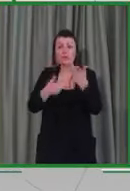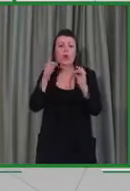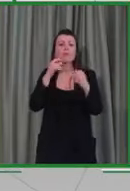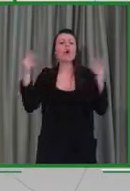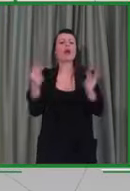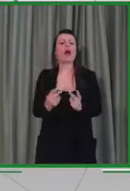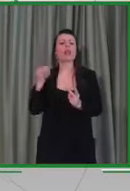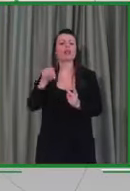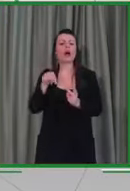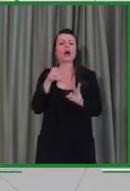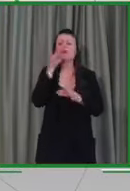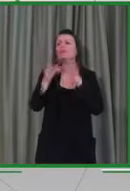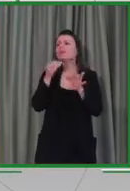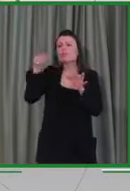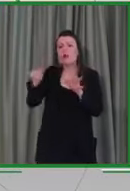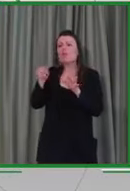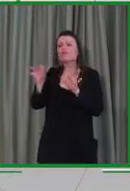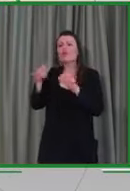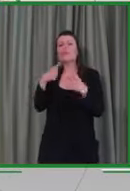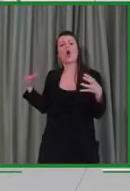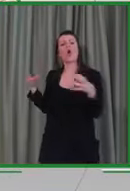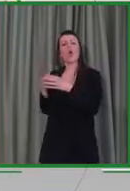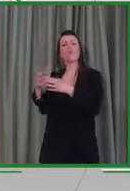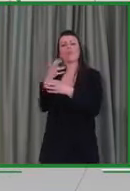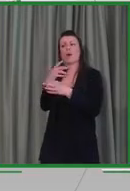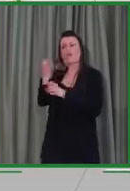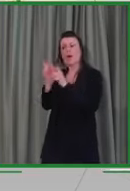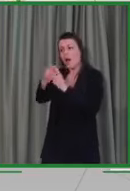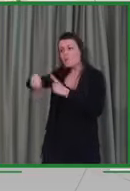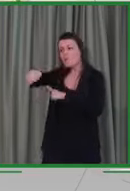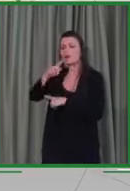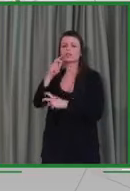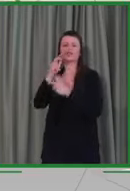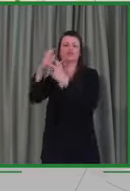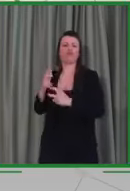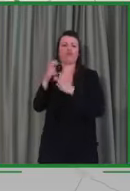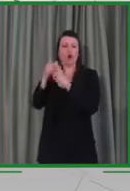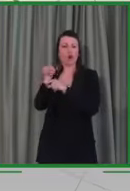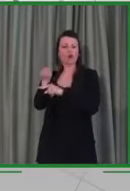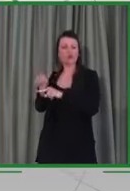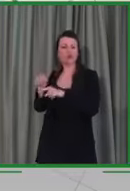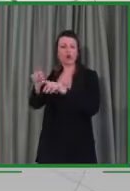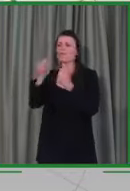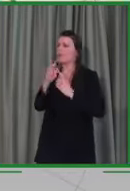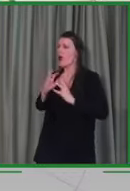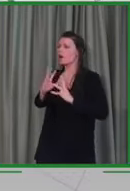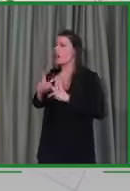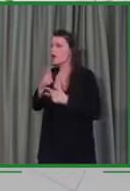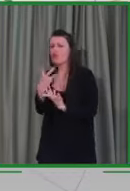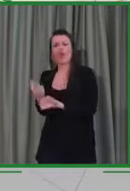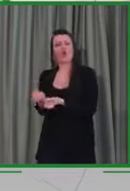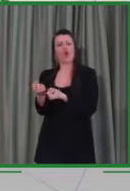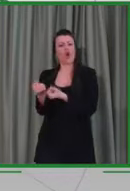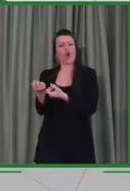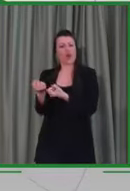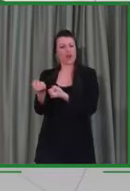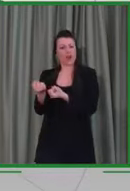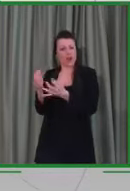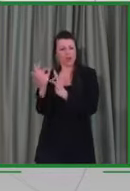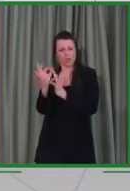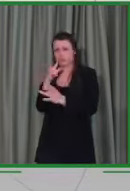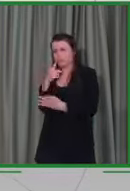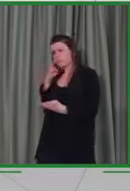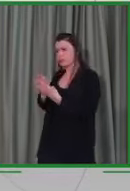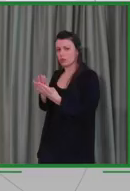bergamasca che ha reagito con forza con grande determinazione e senso di concretezza all'ondata che ha colpito